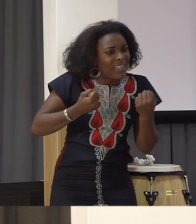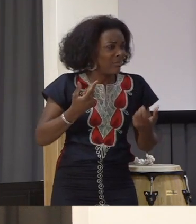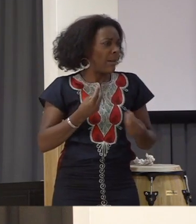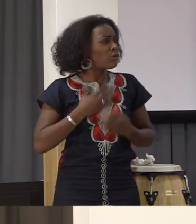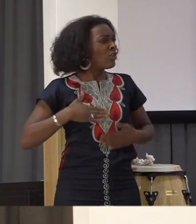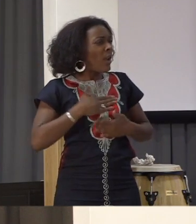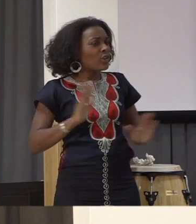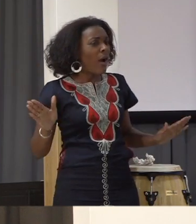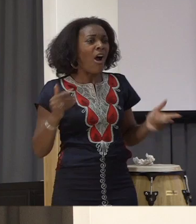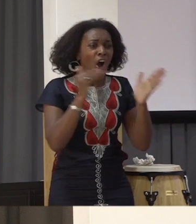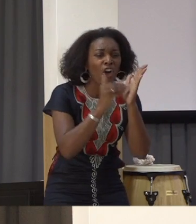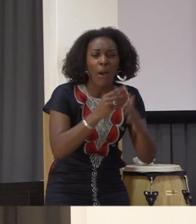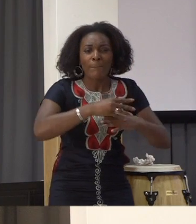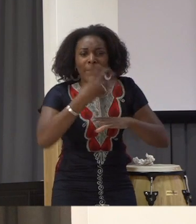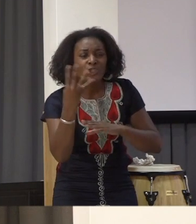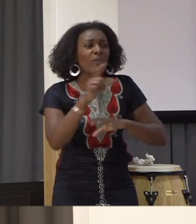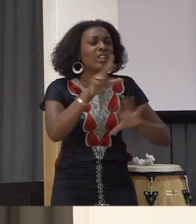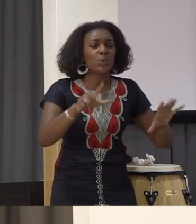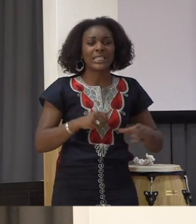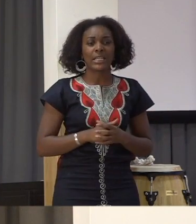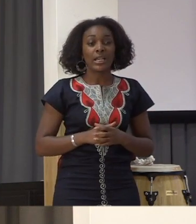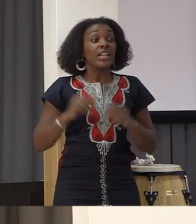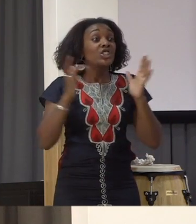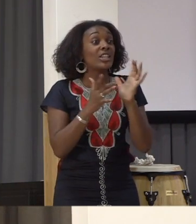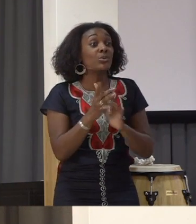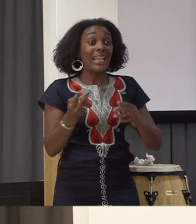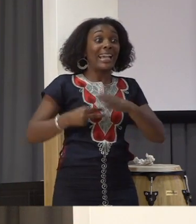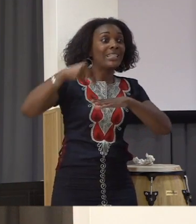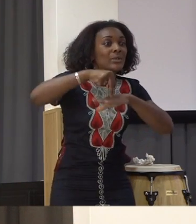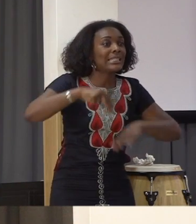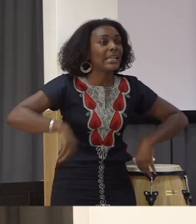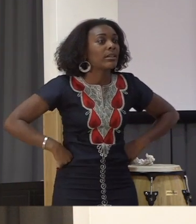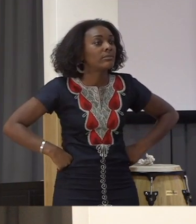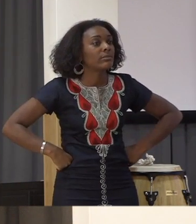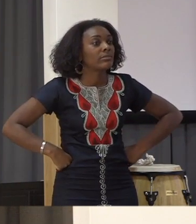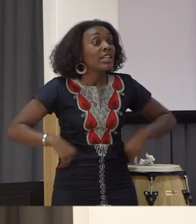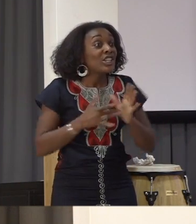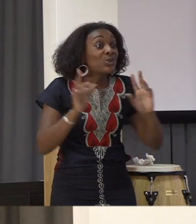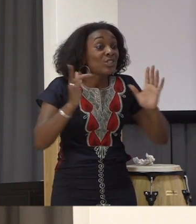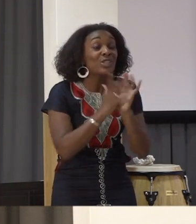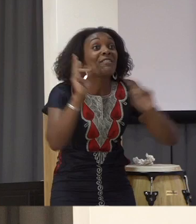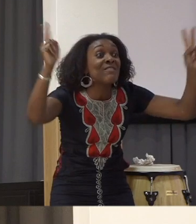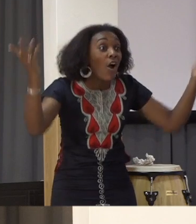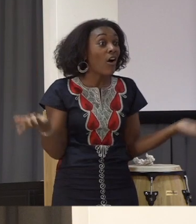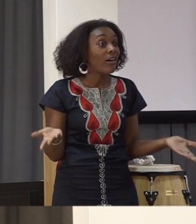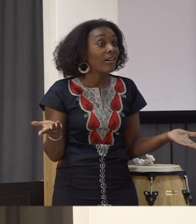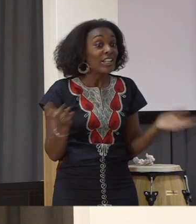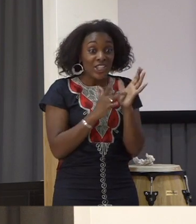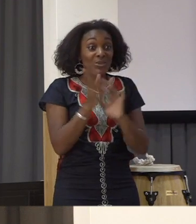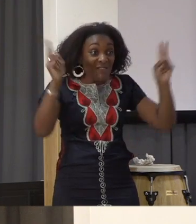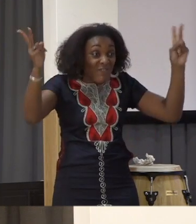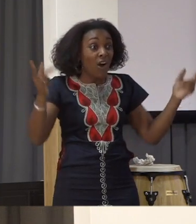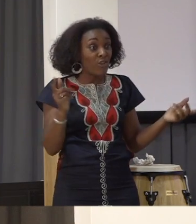sujet de joie, Matthieu 28, 8. Jésus est ressuscité. Jésus est vivant. Le Dieu que tu sers